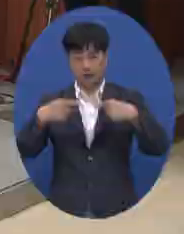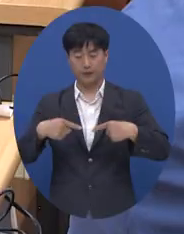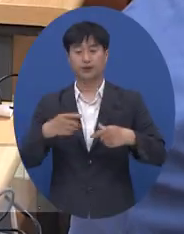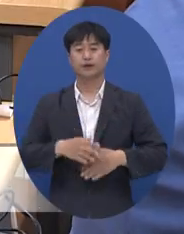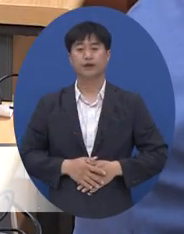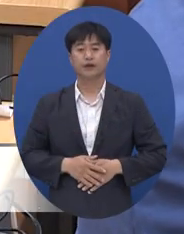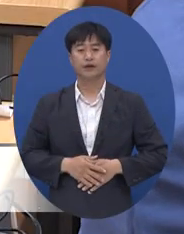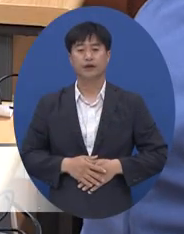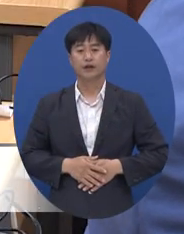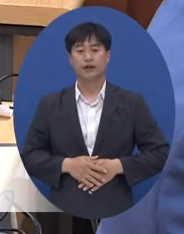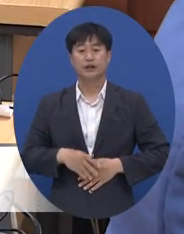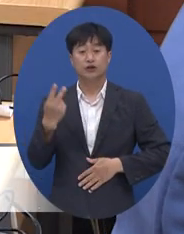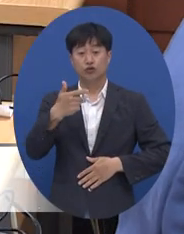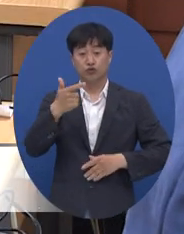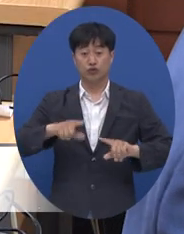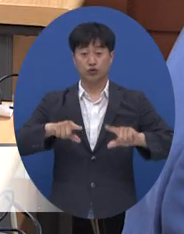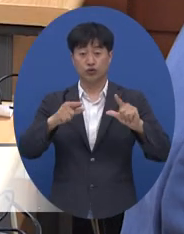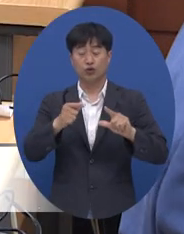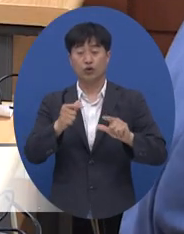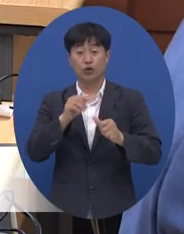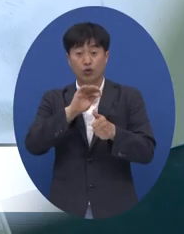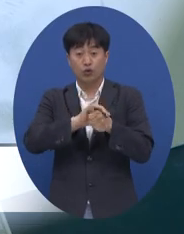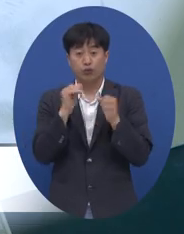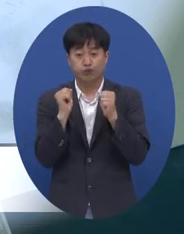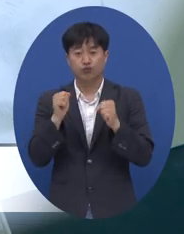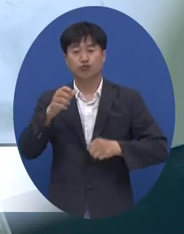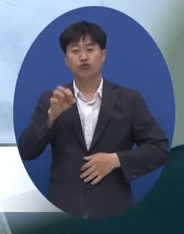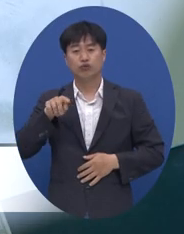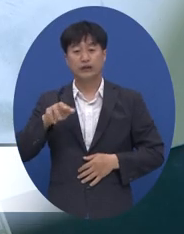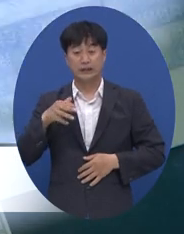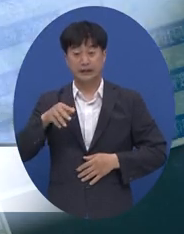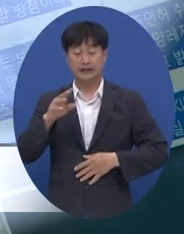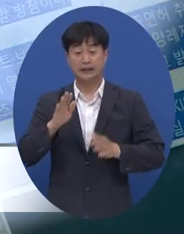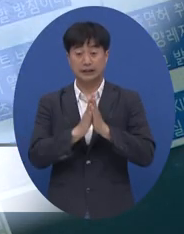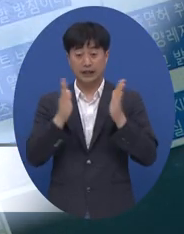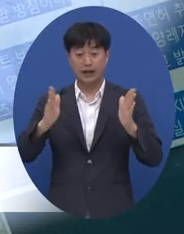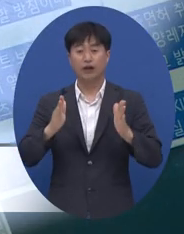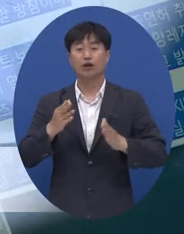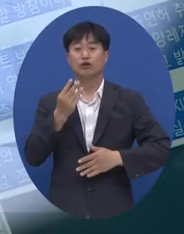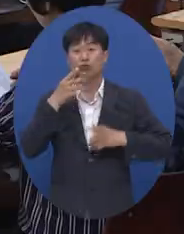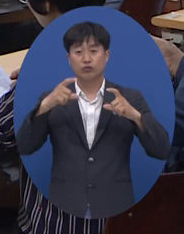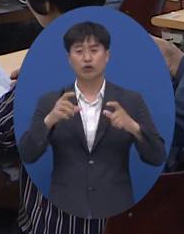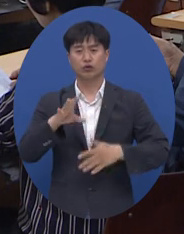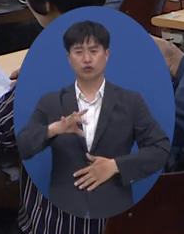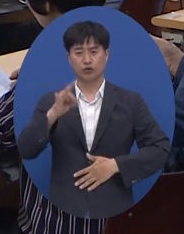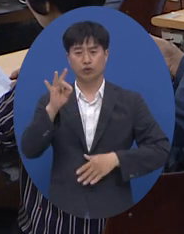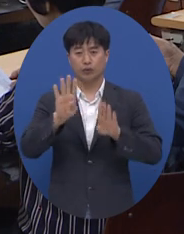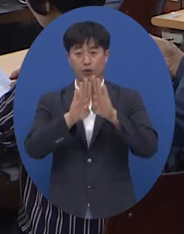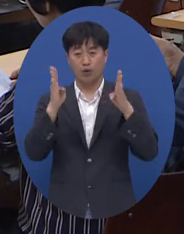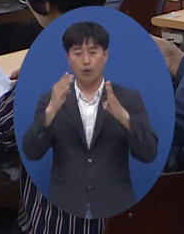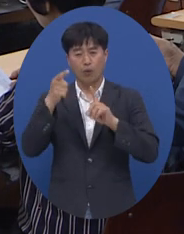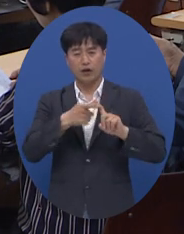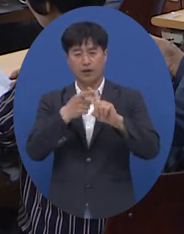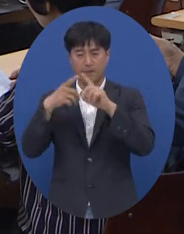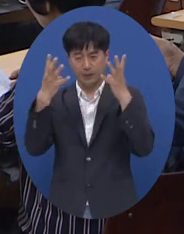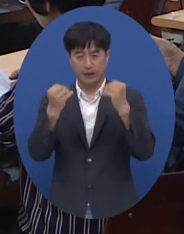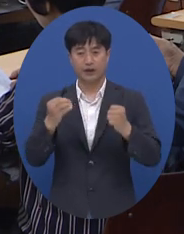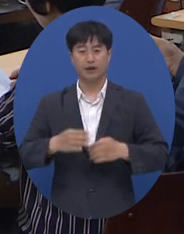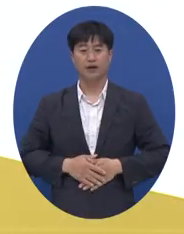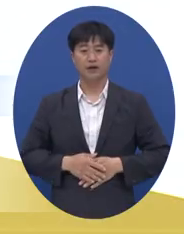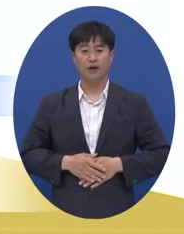이다 무엇보다 지난 2006년 경북 울진을 시작으로 수도권 에서 열리는 건 이번이 처음이라 더 많은 관심이 쏟아지고